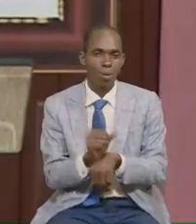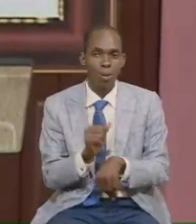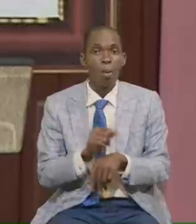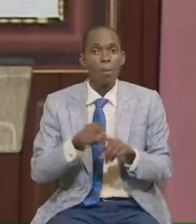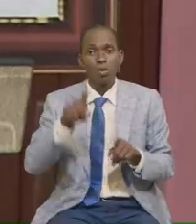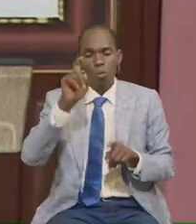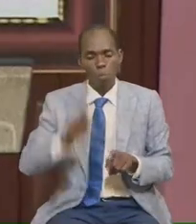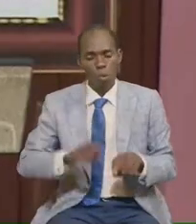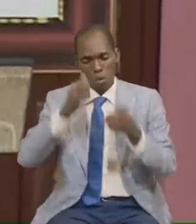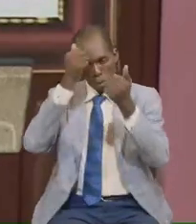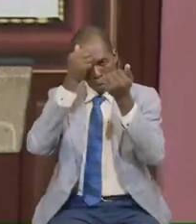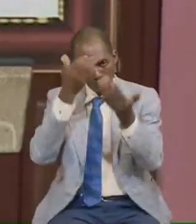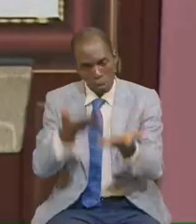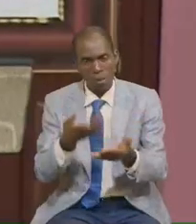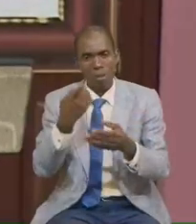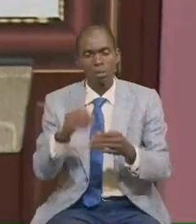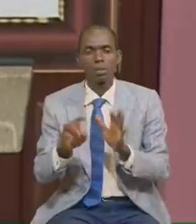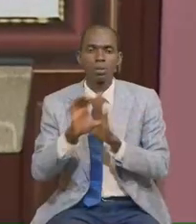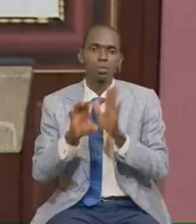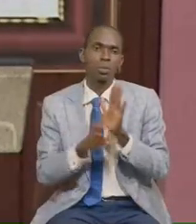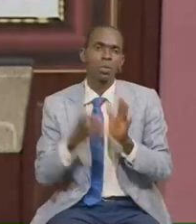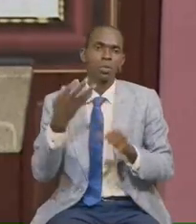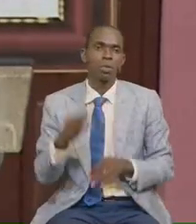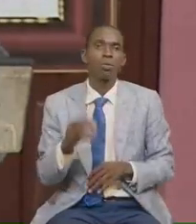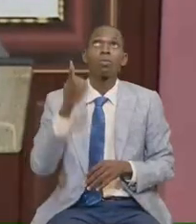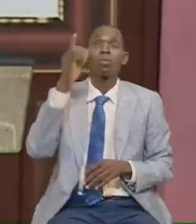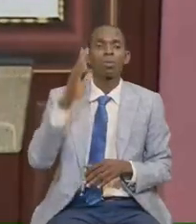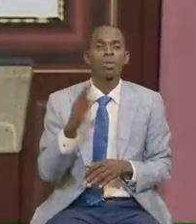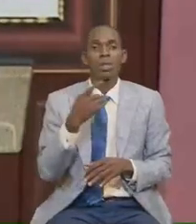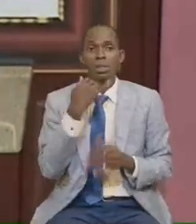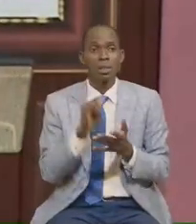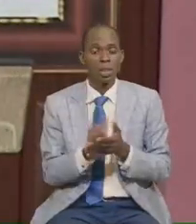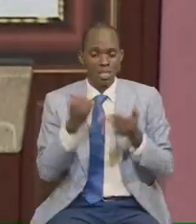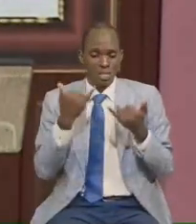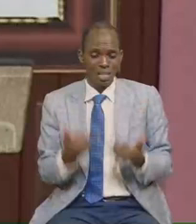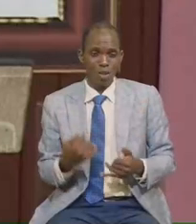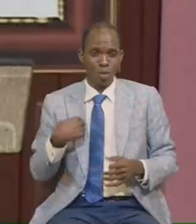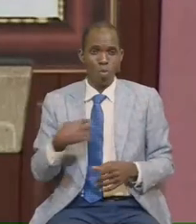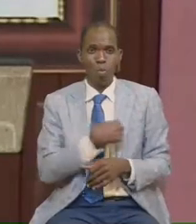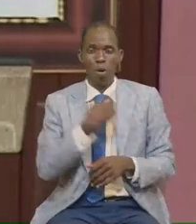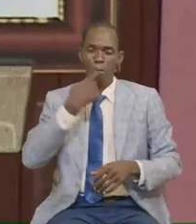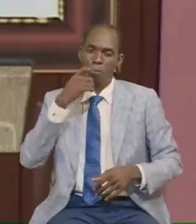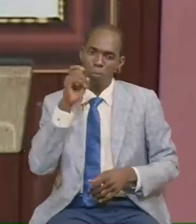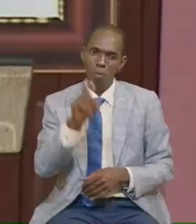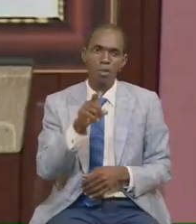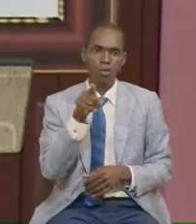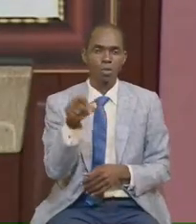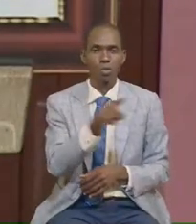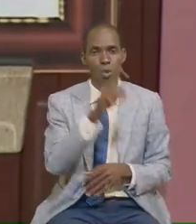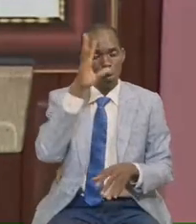Dieu. Il dit, nous vous recommandons, frères, au nom de notre